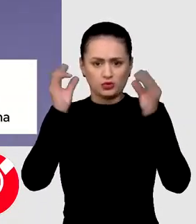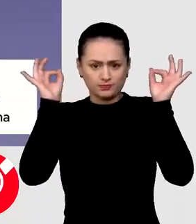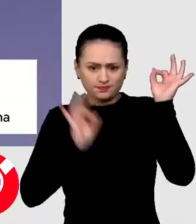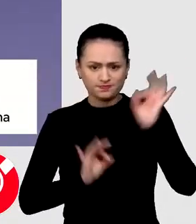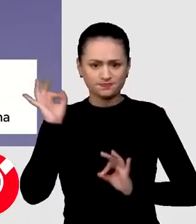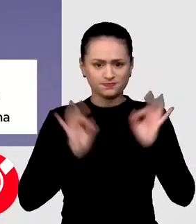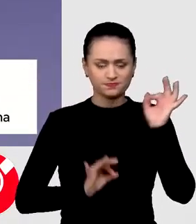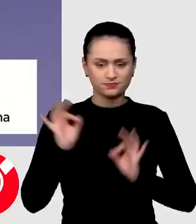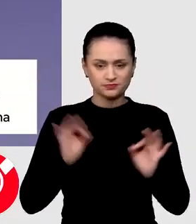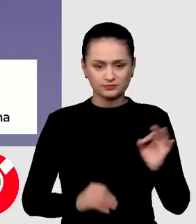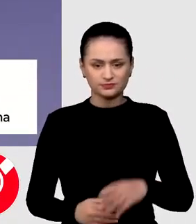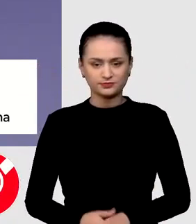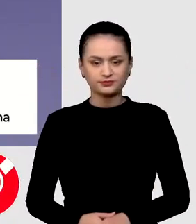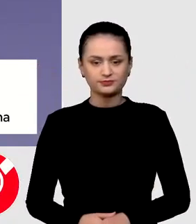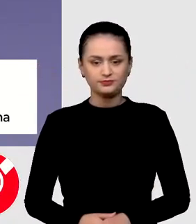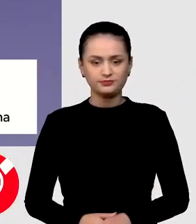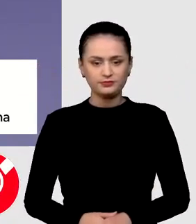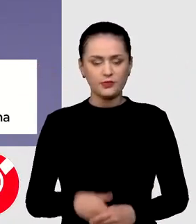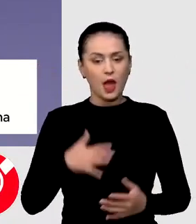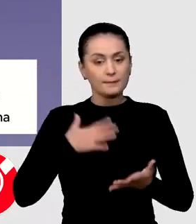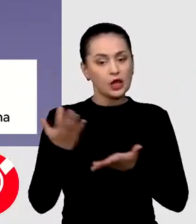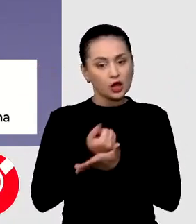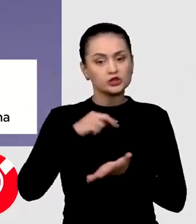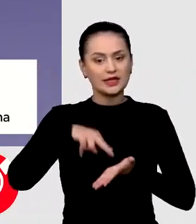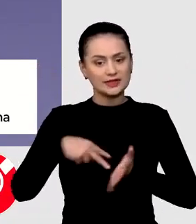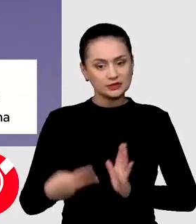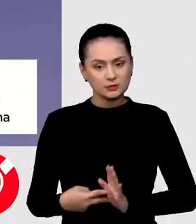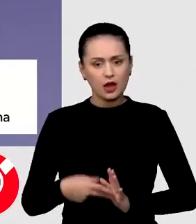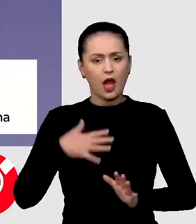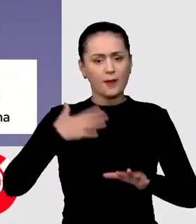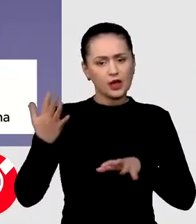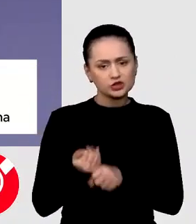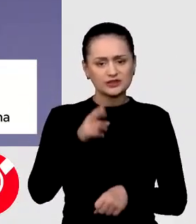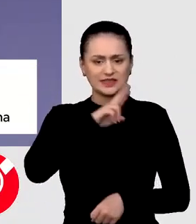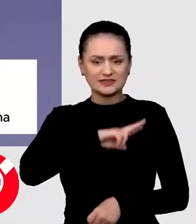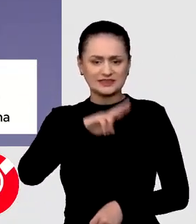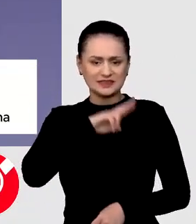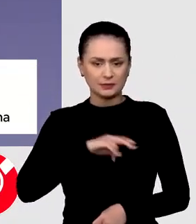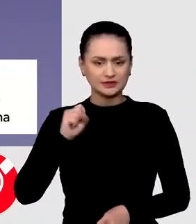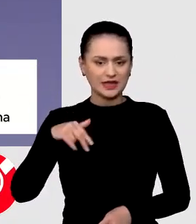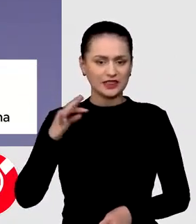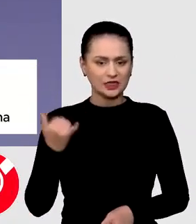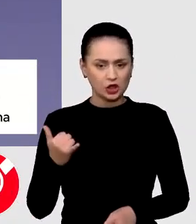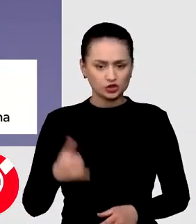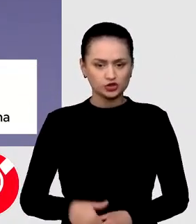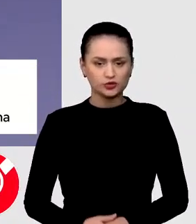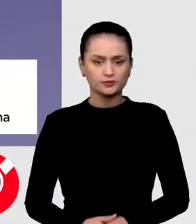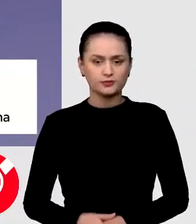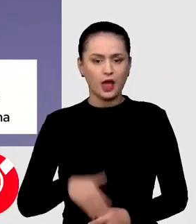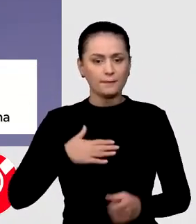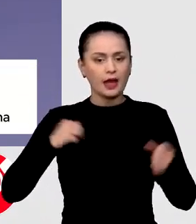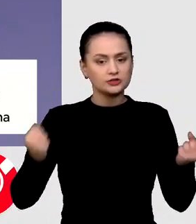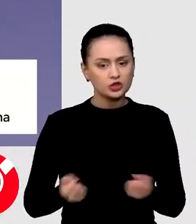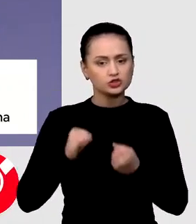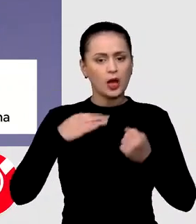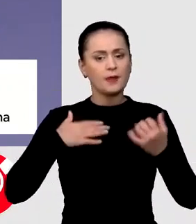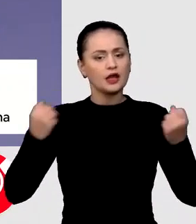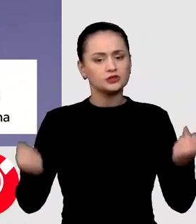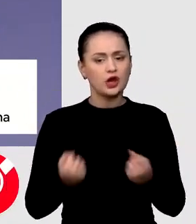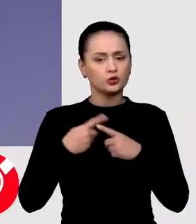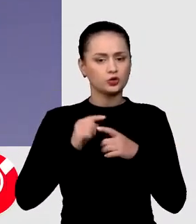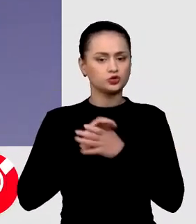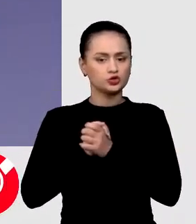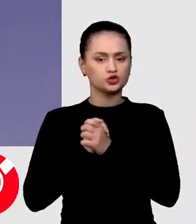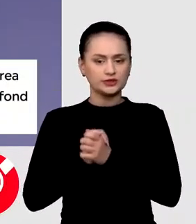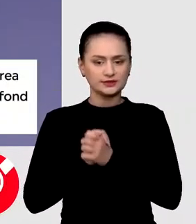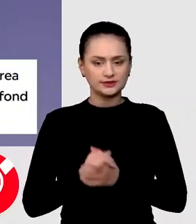Aștubar atunci când aminat, cea ne măsură, cea pot adictați și cea ne adictați adictați și facți